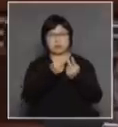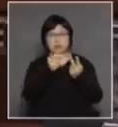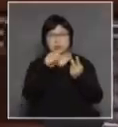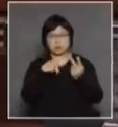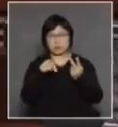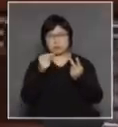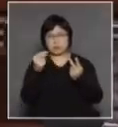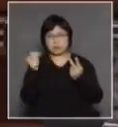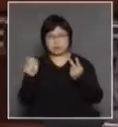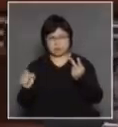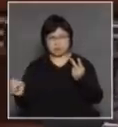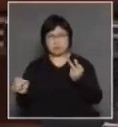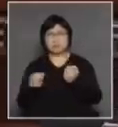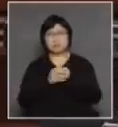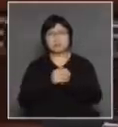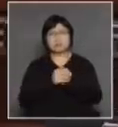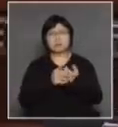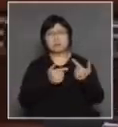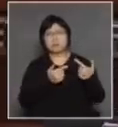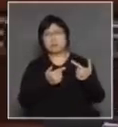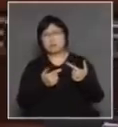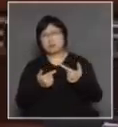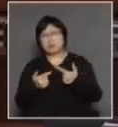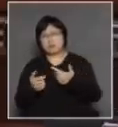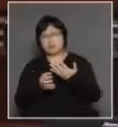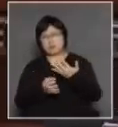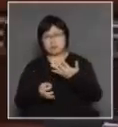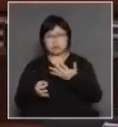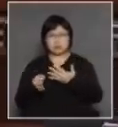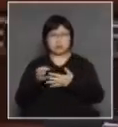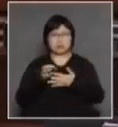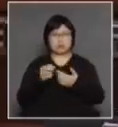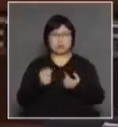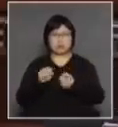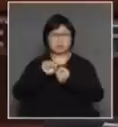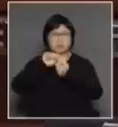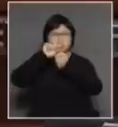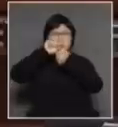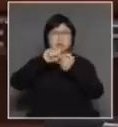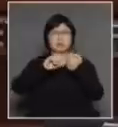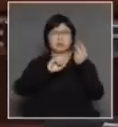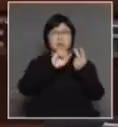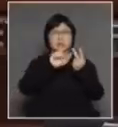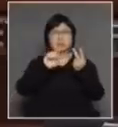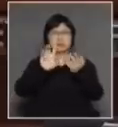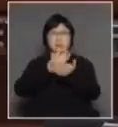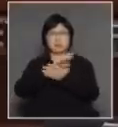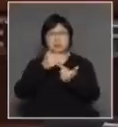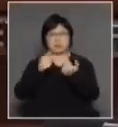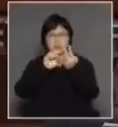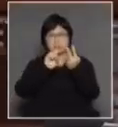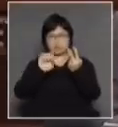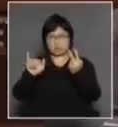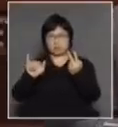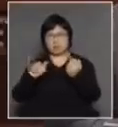27.7%， 一路節節上升到這個2015年或16年的預測呢，是去